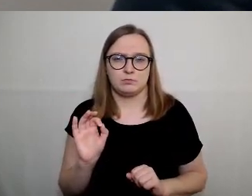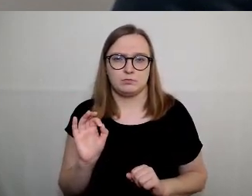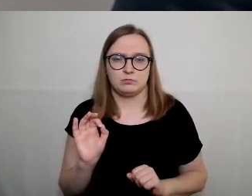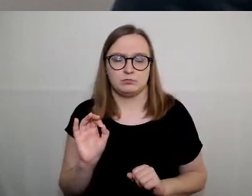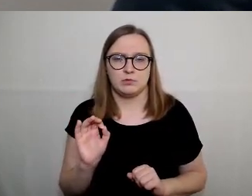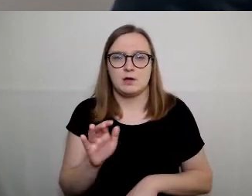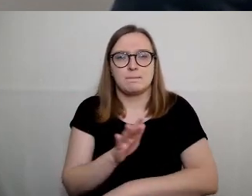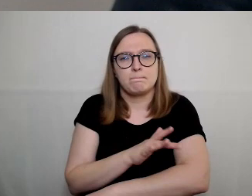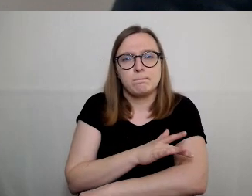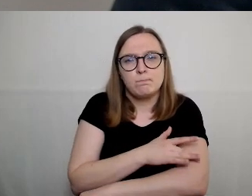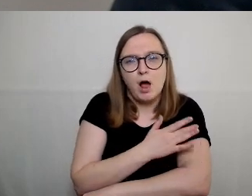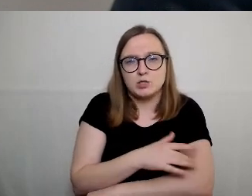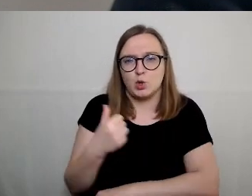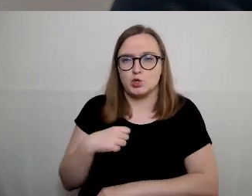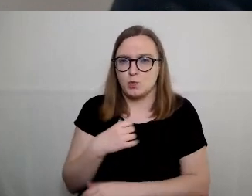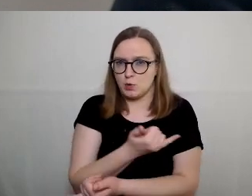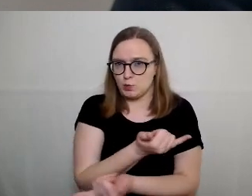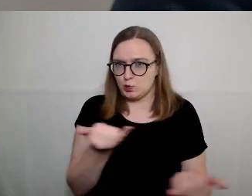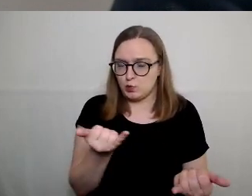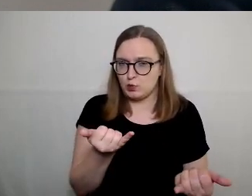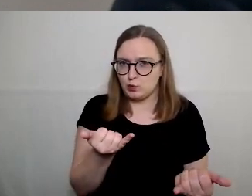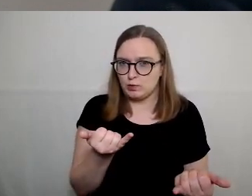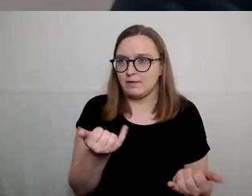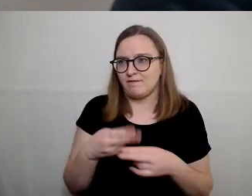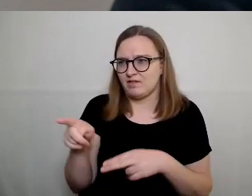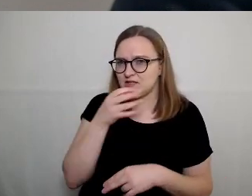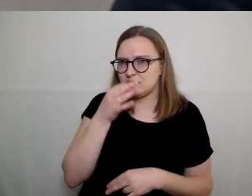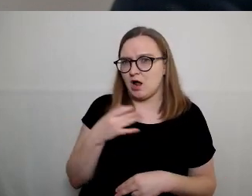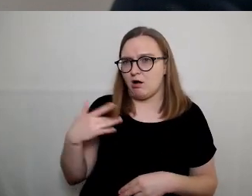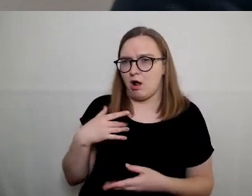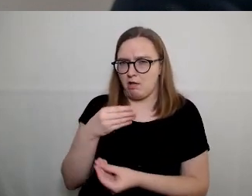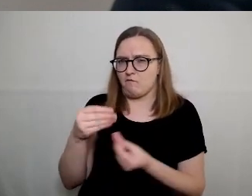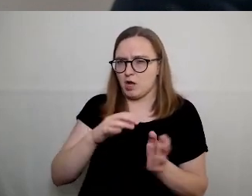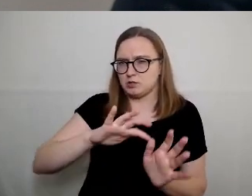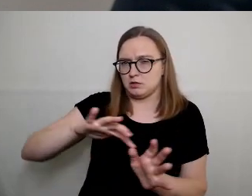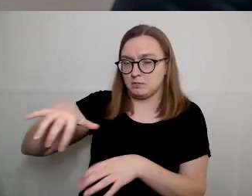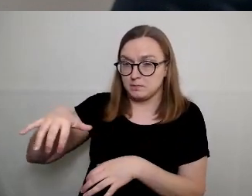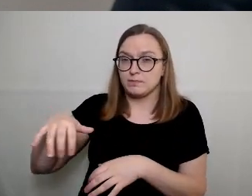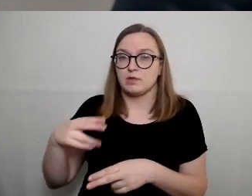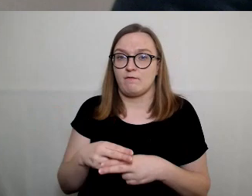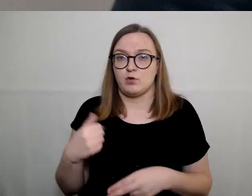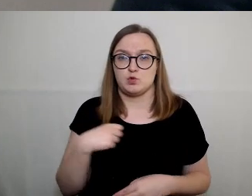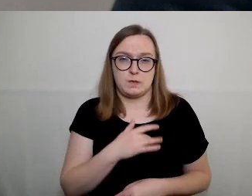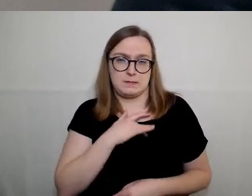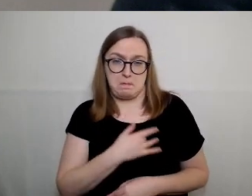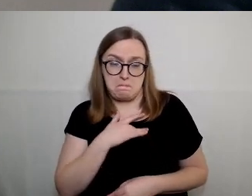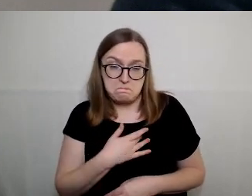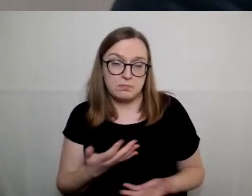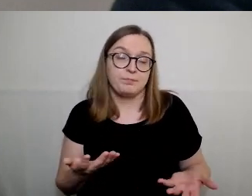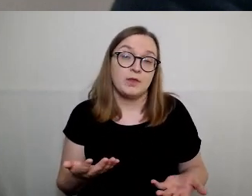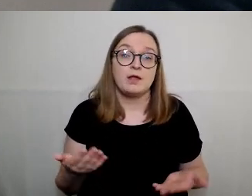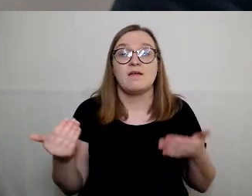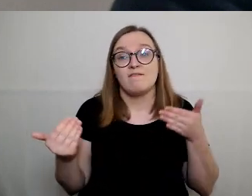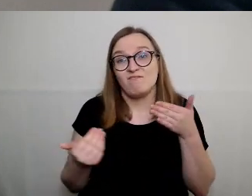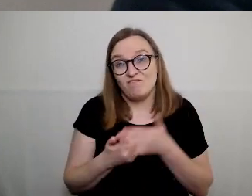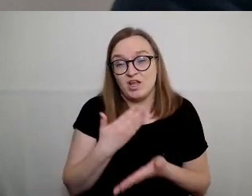paslaugas gyventojams, į kurias galbūt čia kalbėjot, kad verslas ateina ir gyventojai tuo nuogastauja, tai vėlgi yra įvairūs teisės